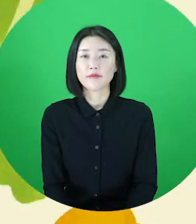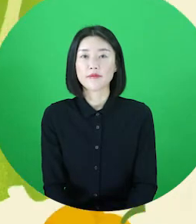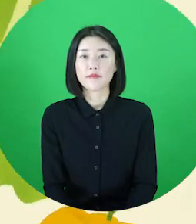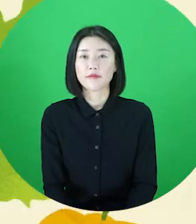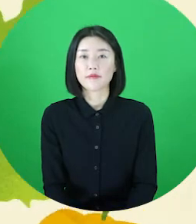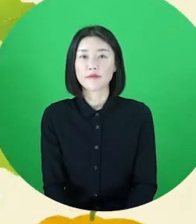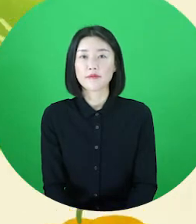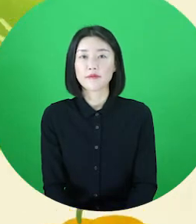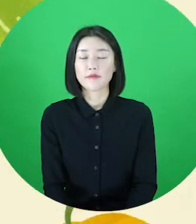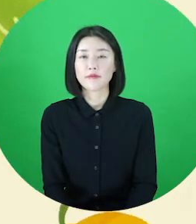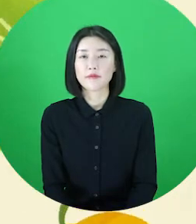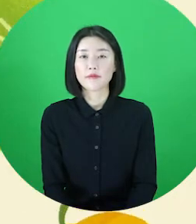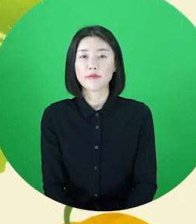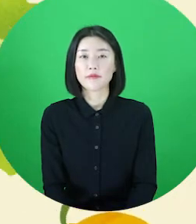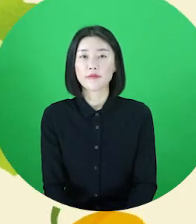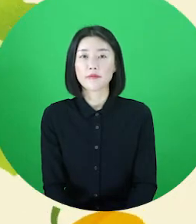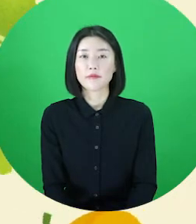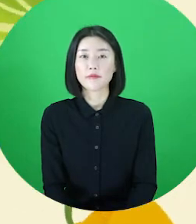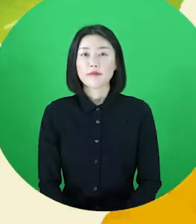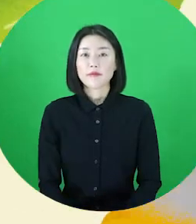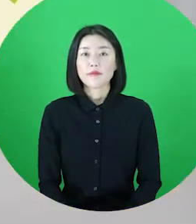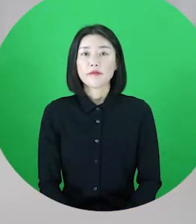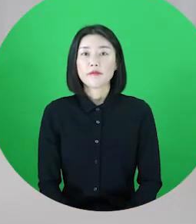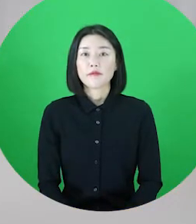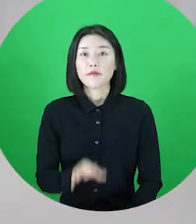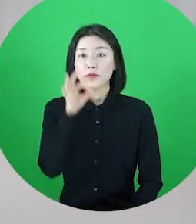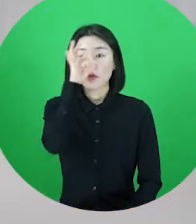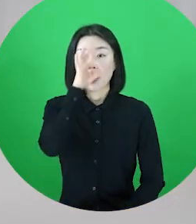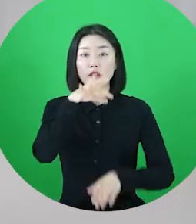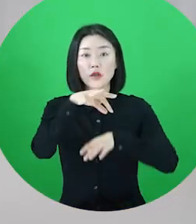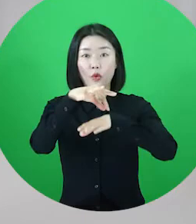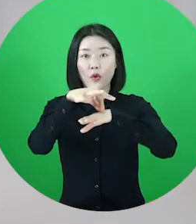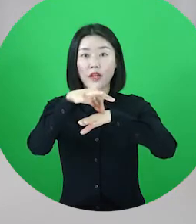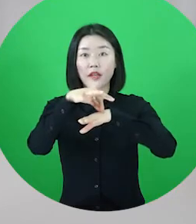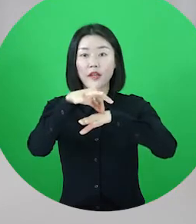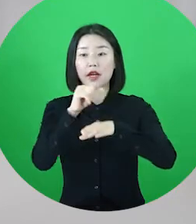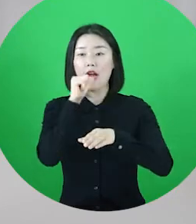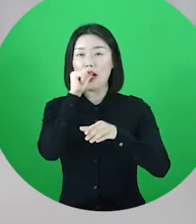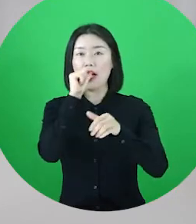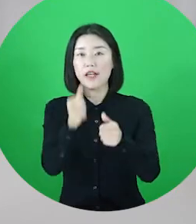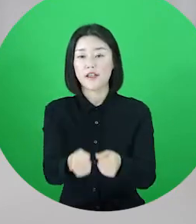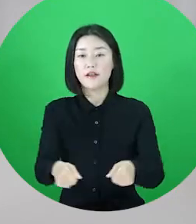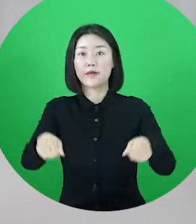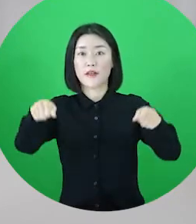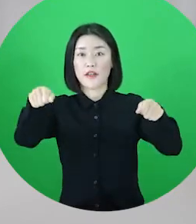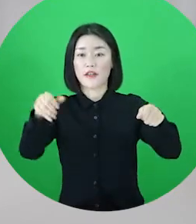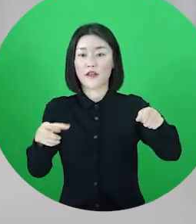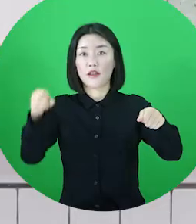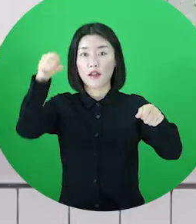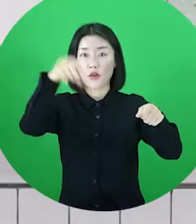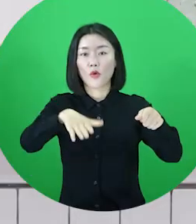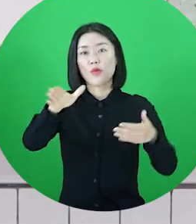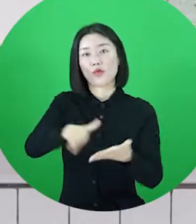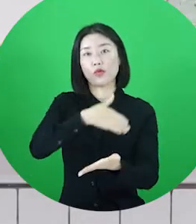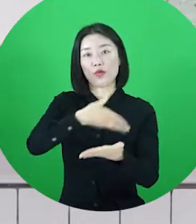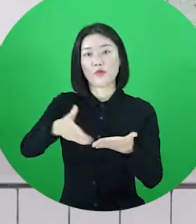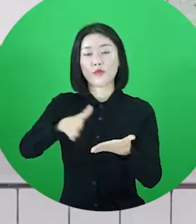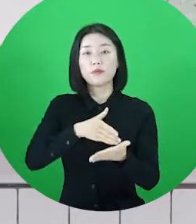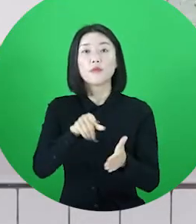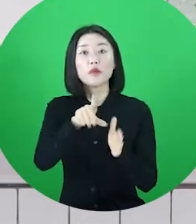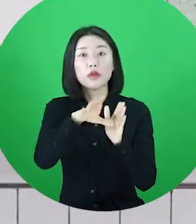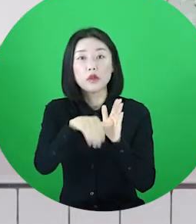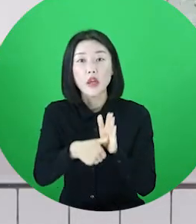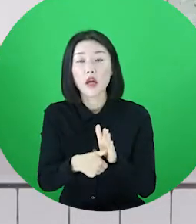삼 단계 조리하기. 먼저 돼지고기를 냄비에 넣고 볶아줄 건데요. 돼지고기를 볶을